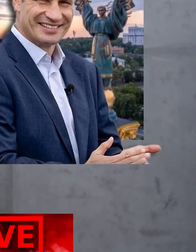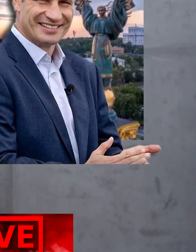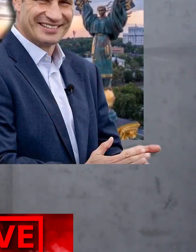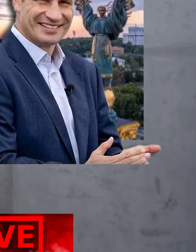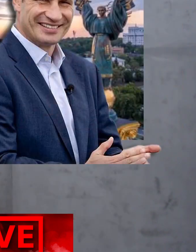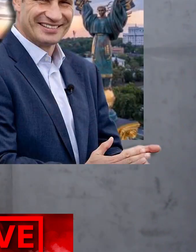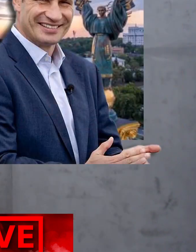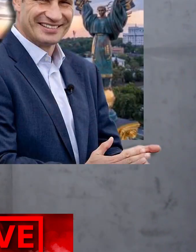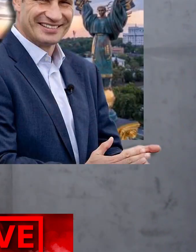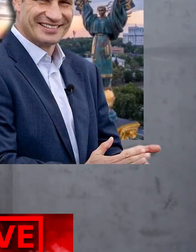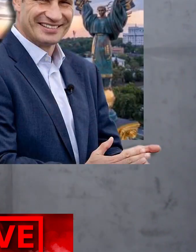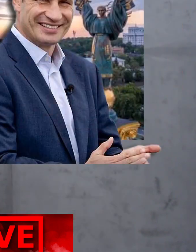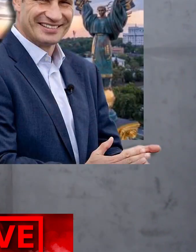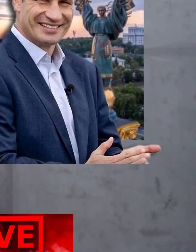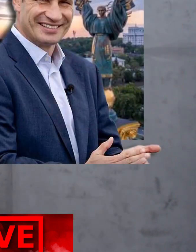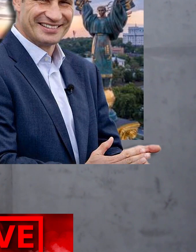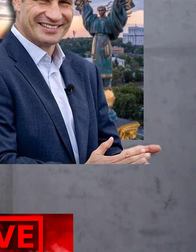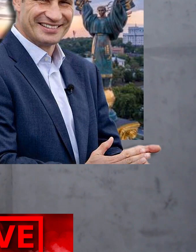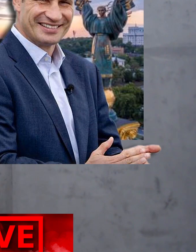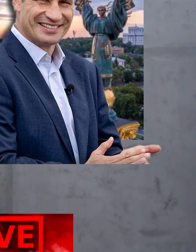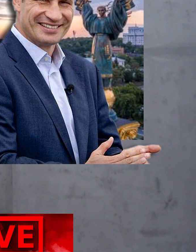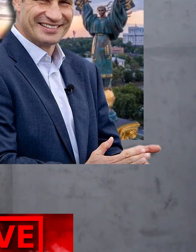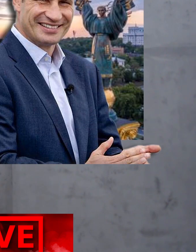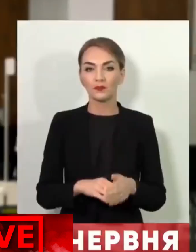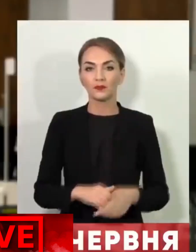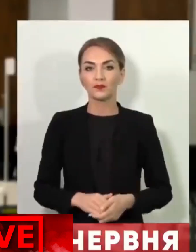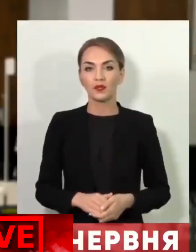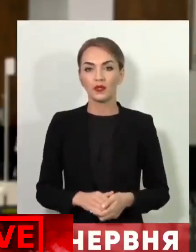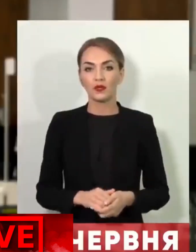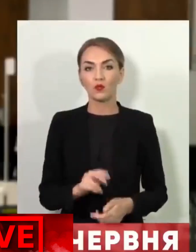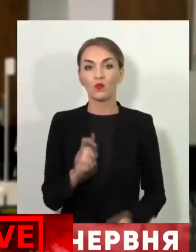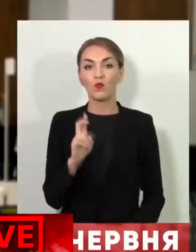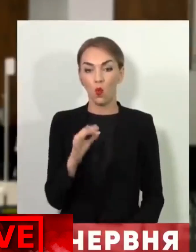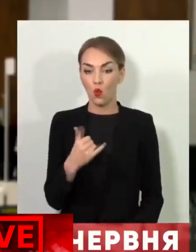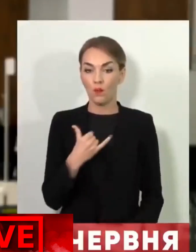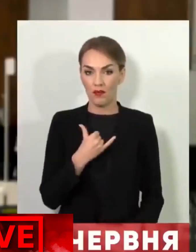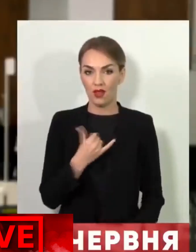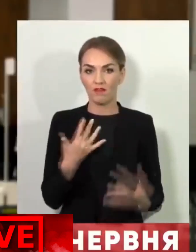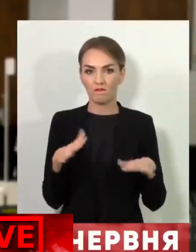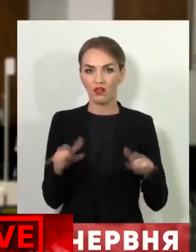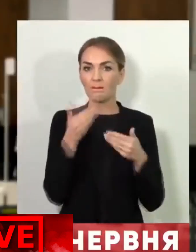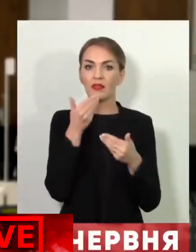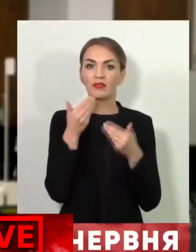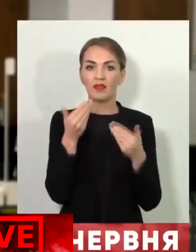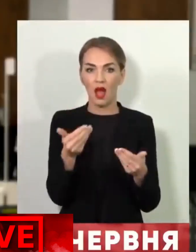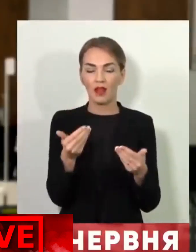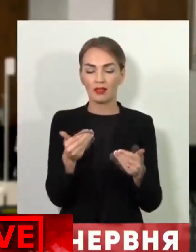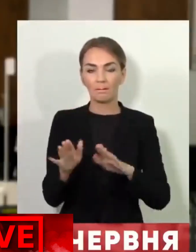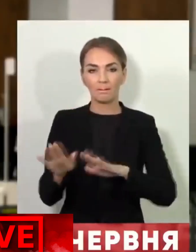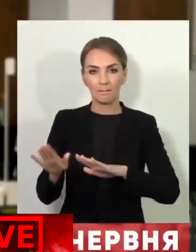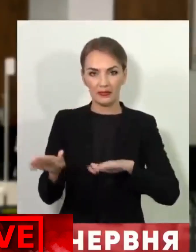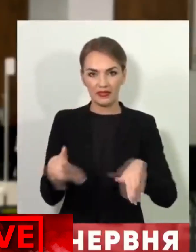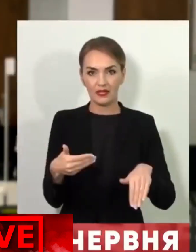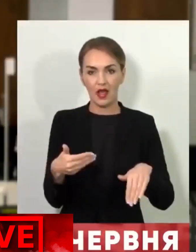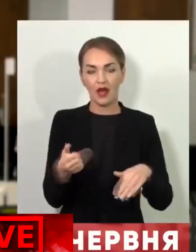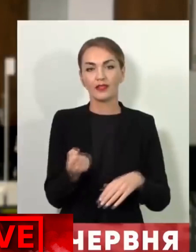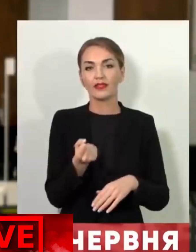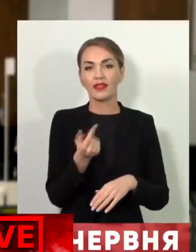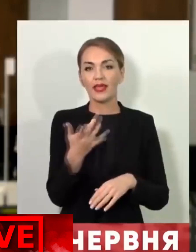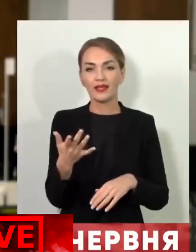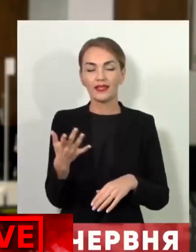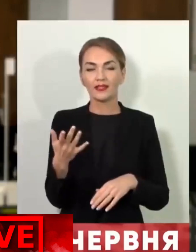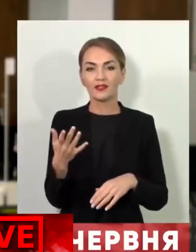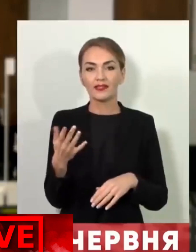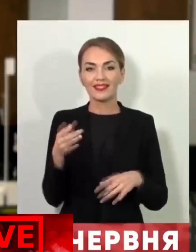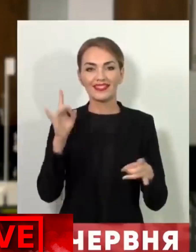першу чергу, а потім ми це все разом з вами обсудимо. Дивіться відео. Бо в мене вже питали після деяких